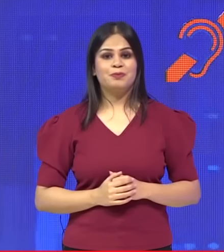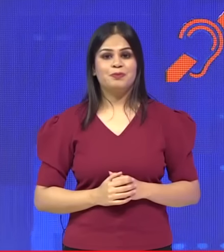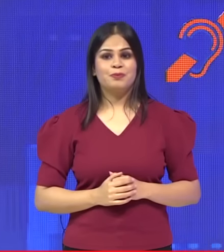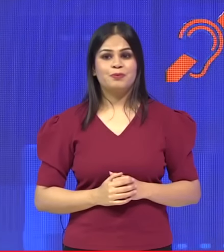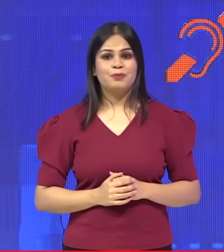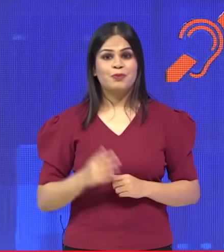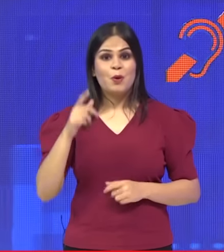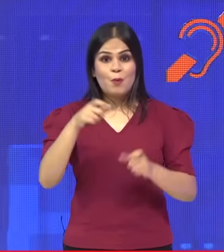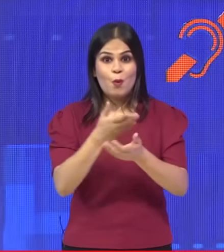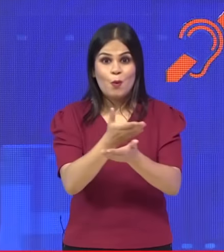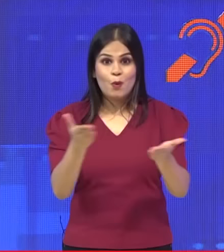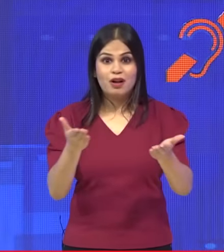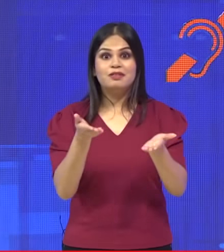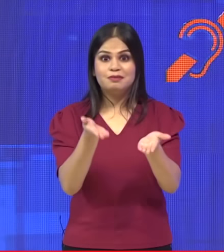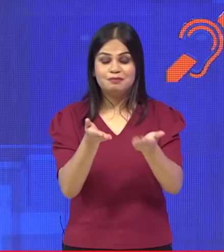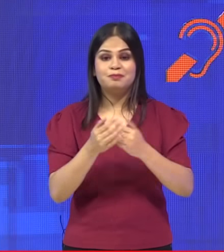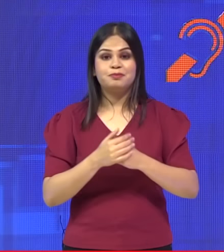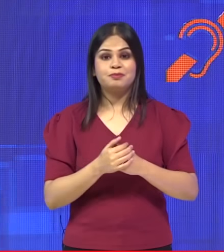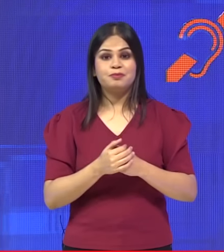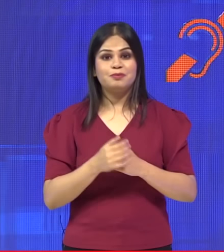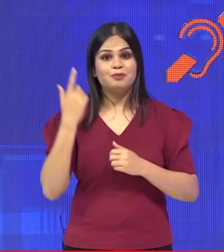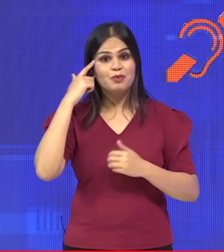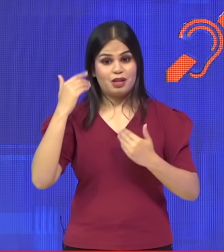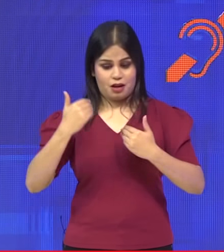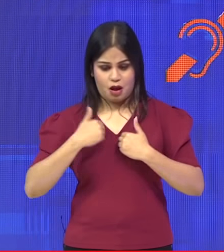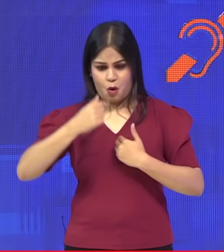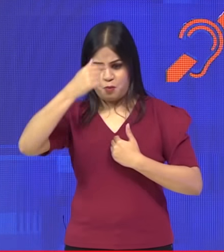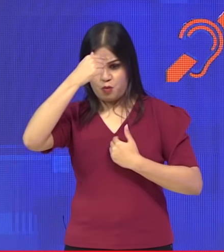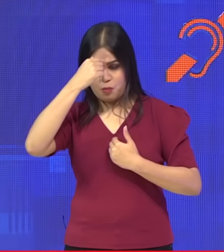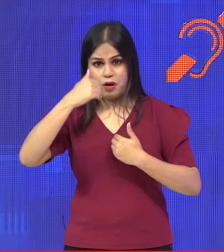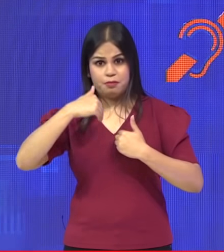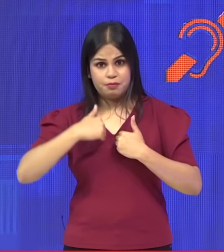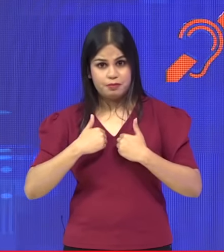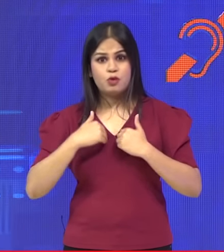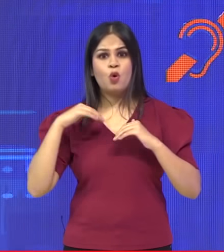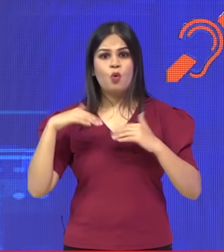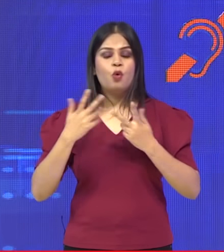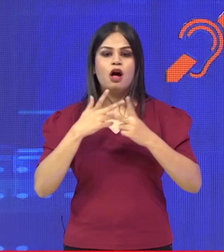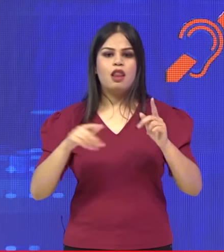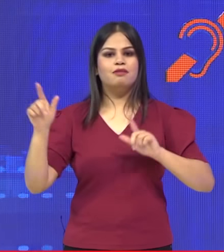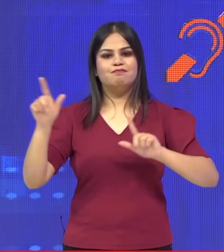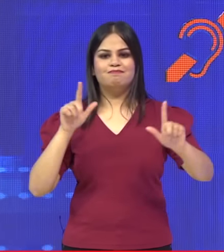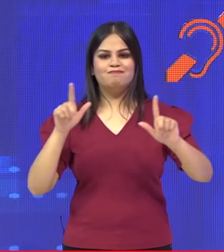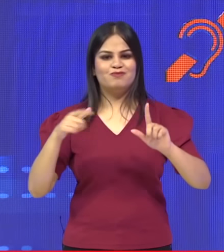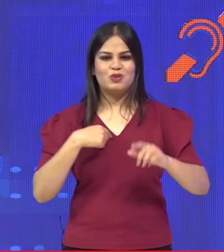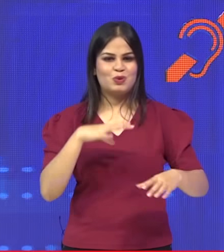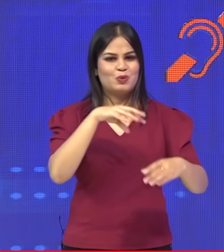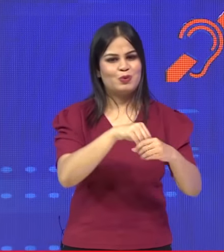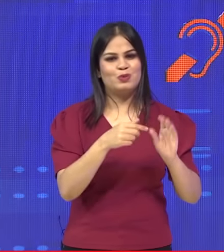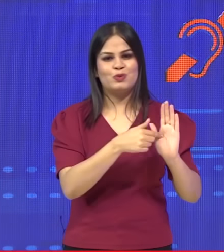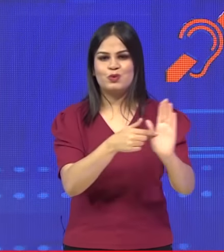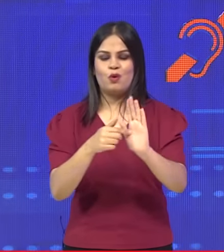आपको हमारी हमारी तकलीफ भी आपको वो स्क्रीन पे नहीं दिखाई देगी ये